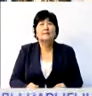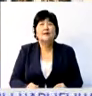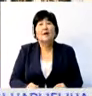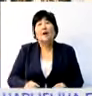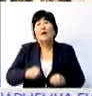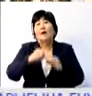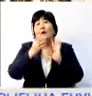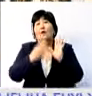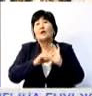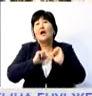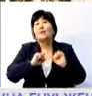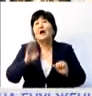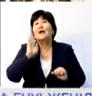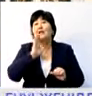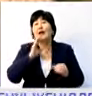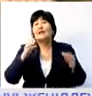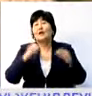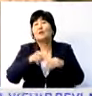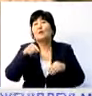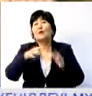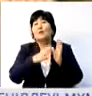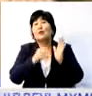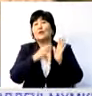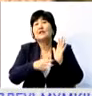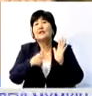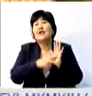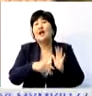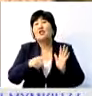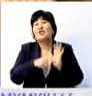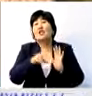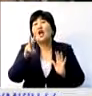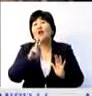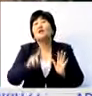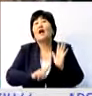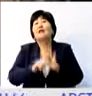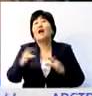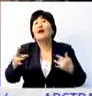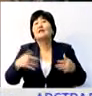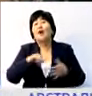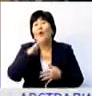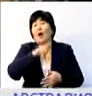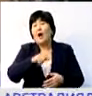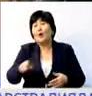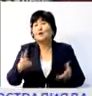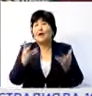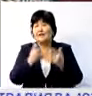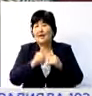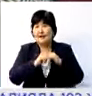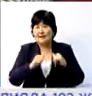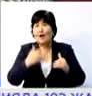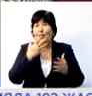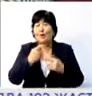Тоғыз батыр анадан құрылған ансамбль 1988 жылдың 7 наурызында алғашқы концертін қойды. Уақыт өткен сайын санын арттырып,